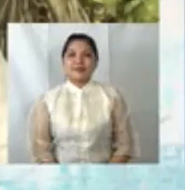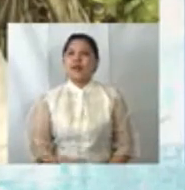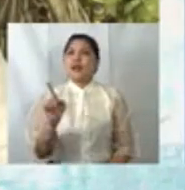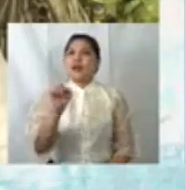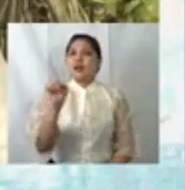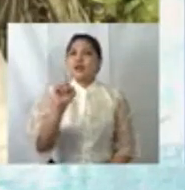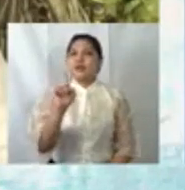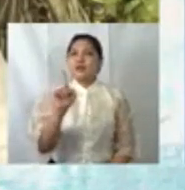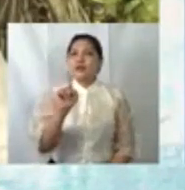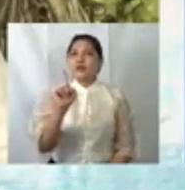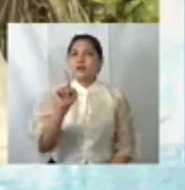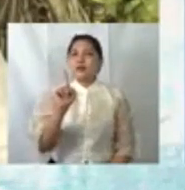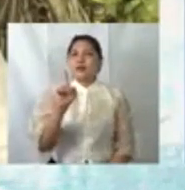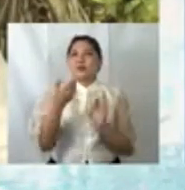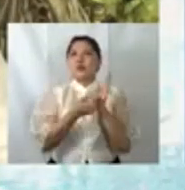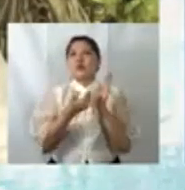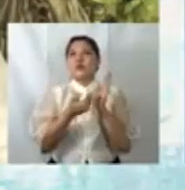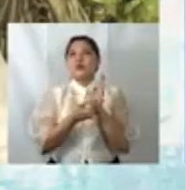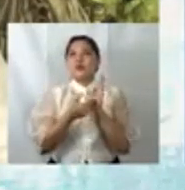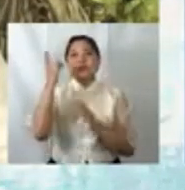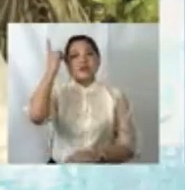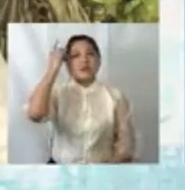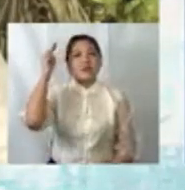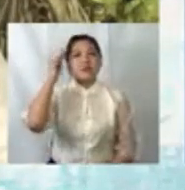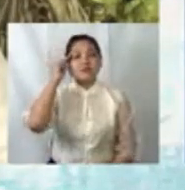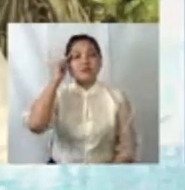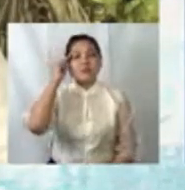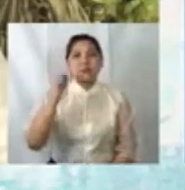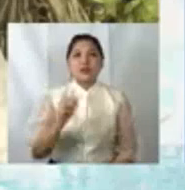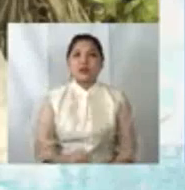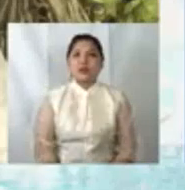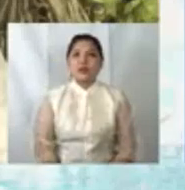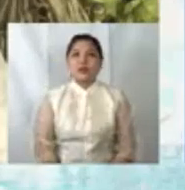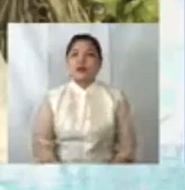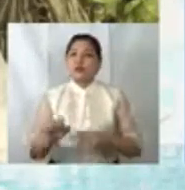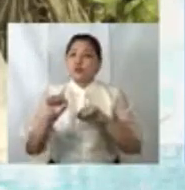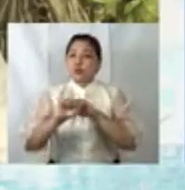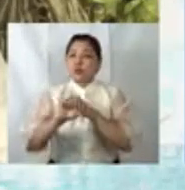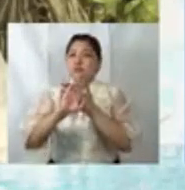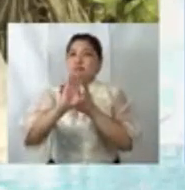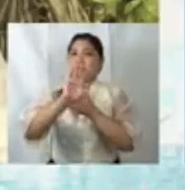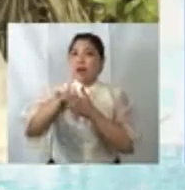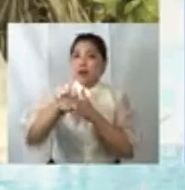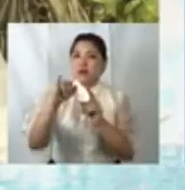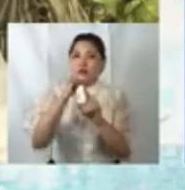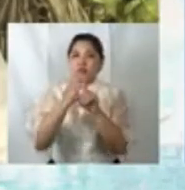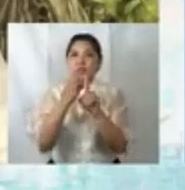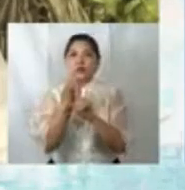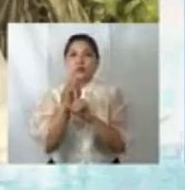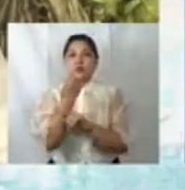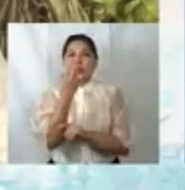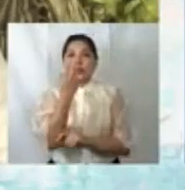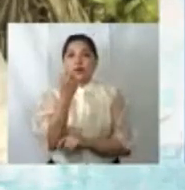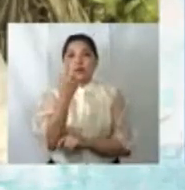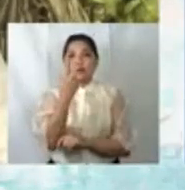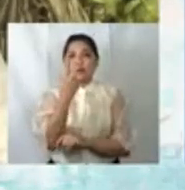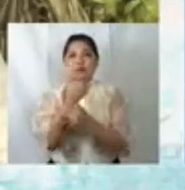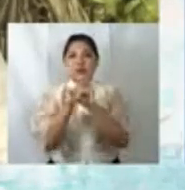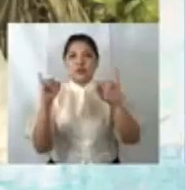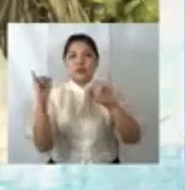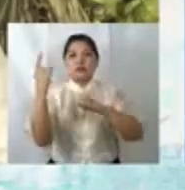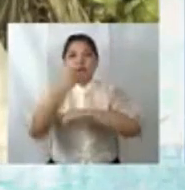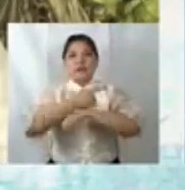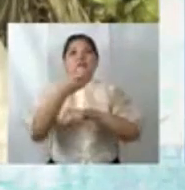Ano po ang naging batayan ni dating Pangulong Diosdado Macapagal upang ibalik sa June 12 ang Araw ng Kalayaan mula